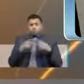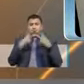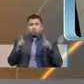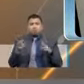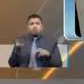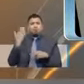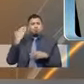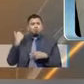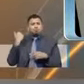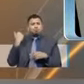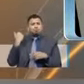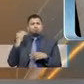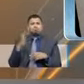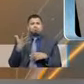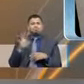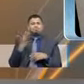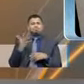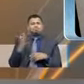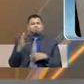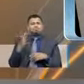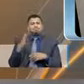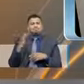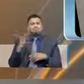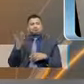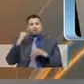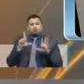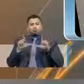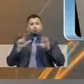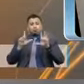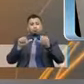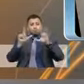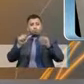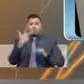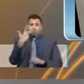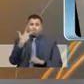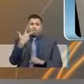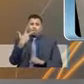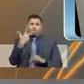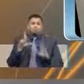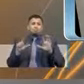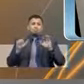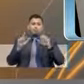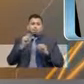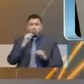يمكن تقريبا حوالي 3 أسابيع. اليوم نشاهد حوالي